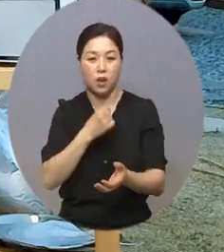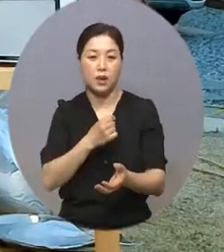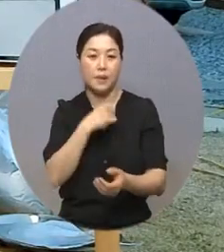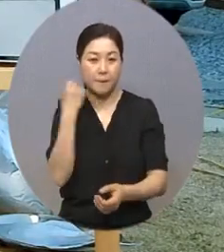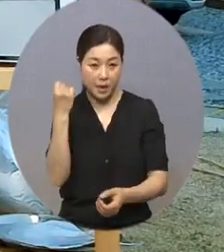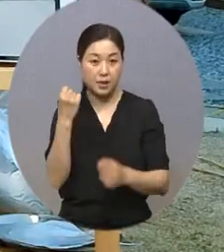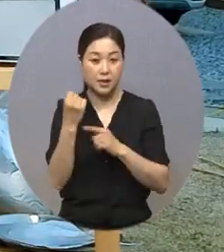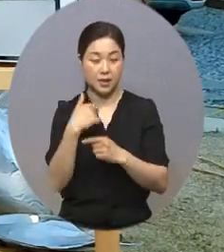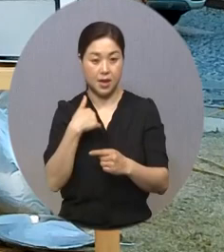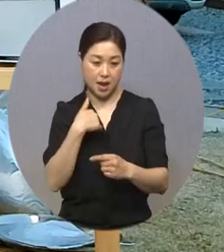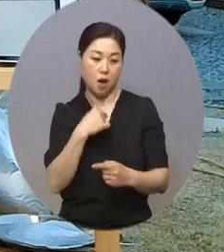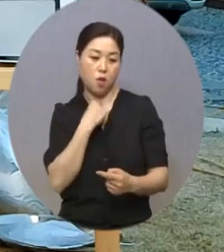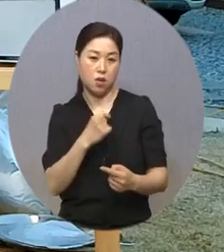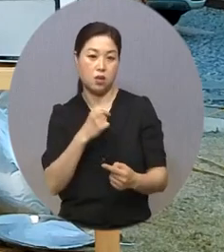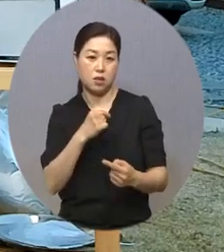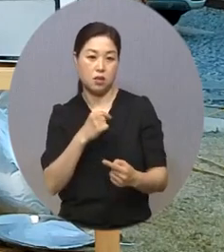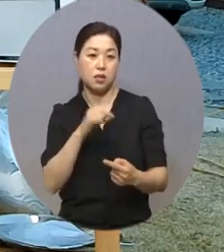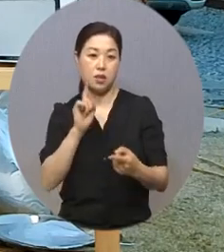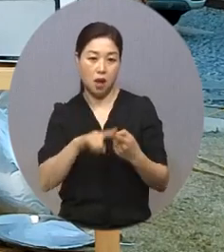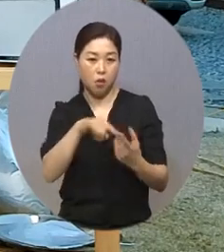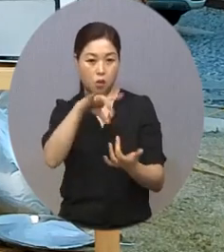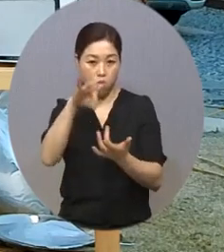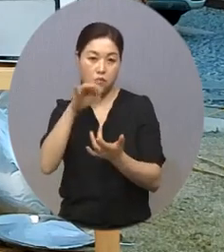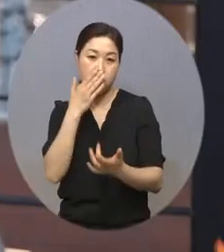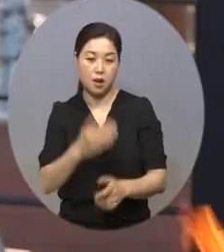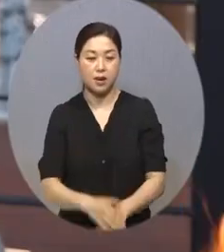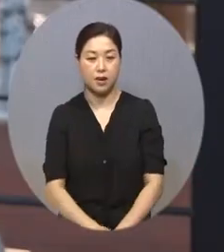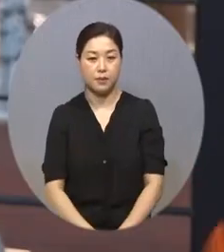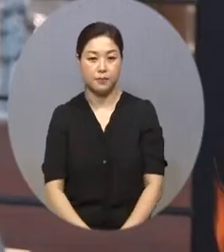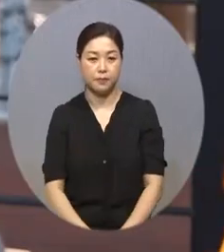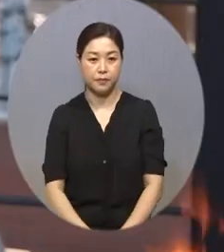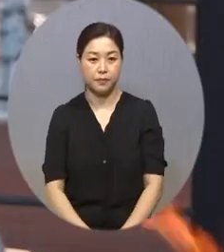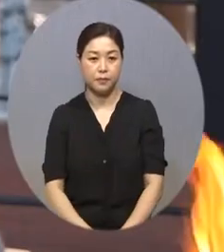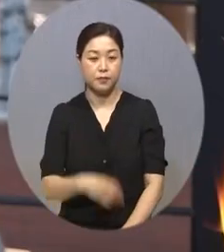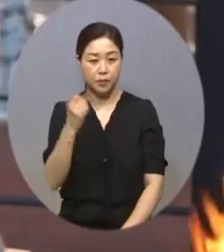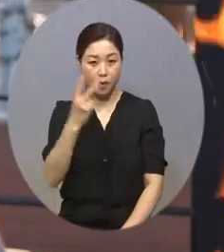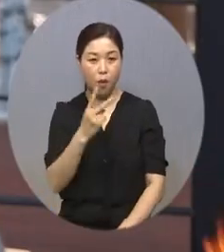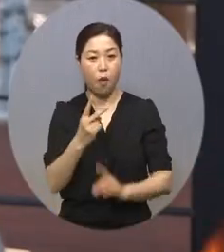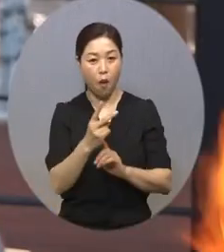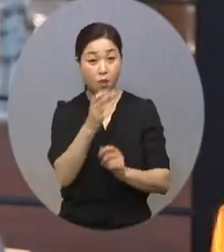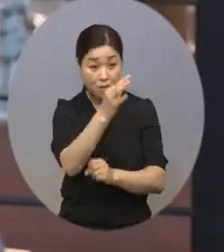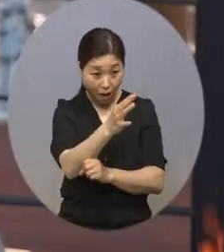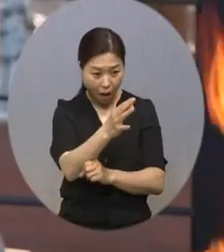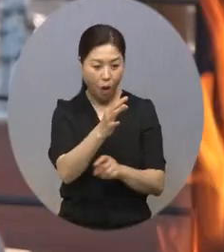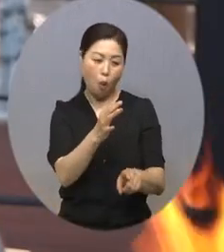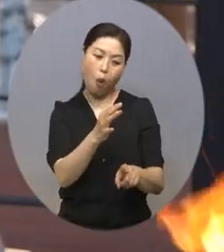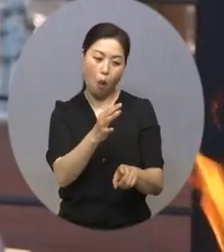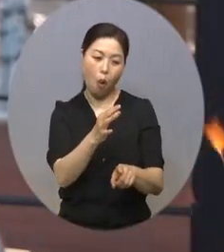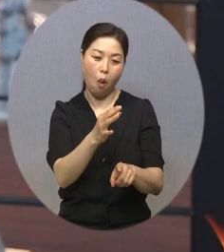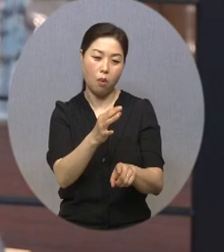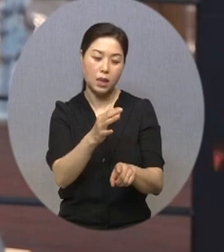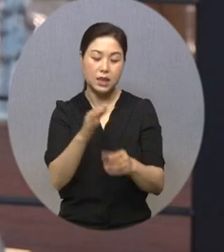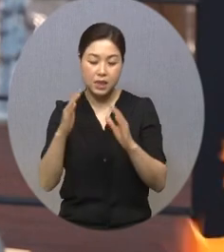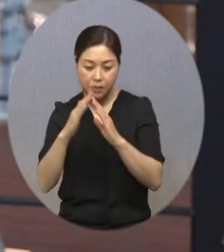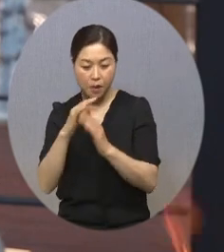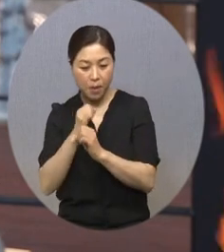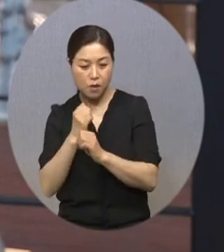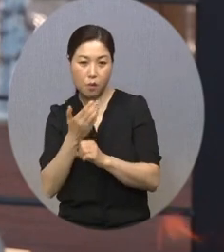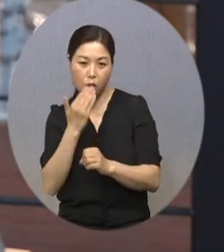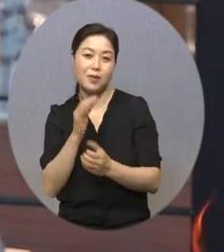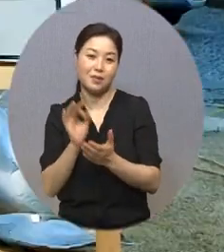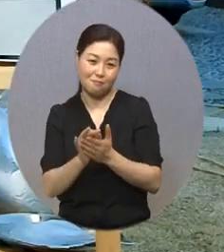생애를 해버리는 취향대로 1회 버릴 수도 있고 가성이 도올 1 좋아졌죠 리뷰는 진짜 파비우스